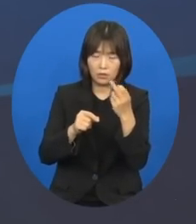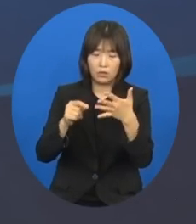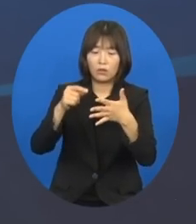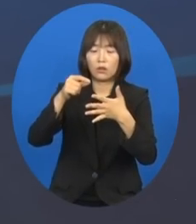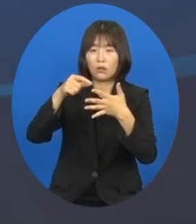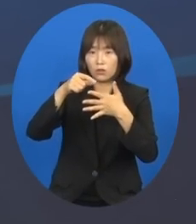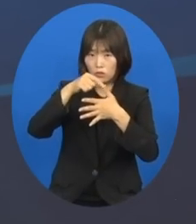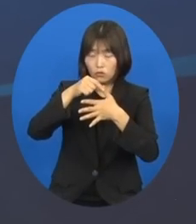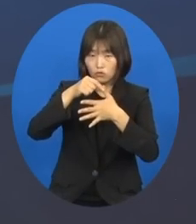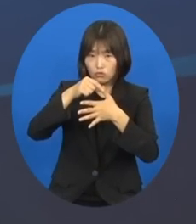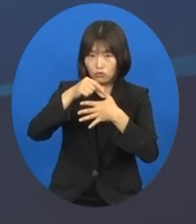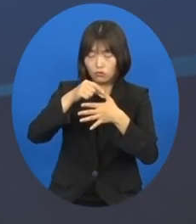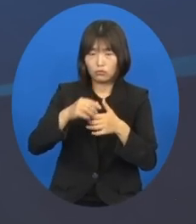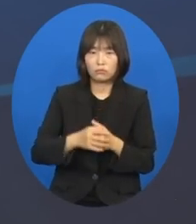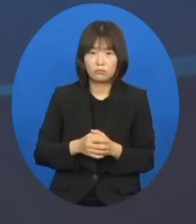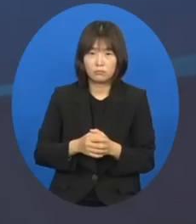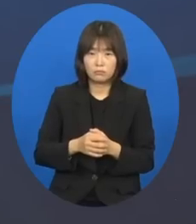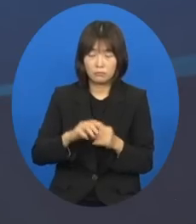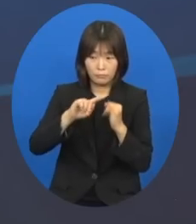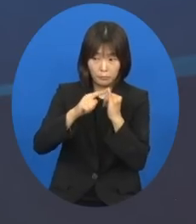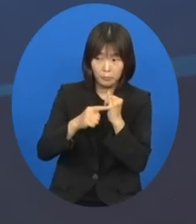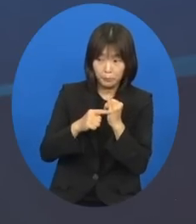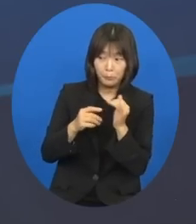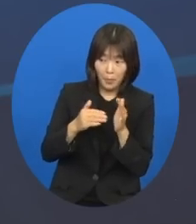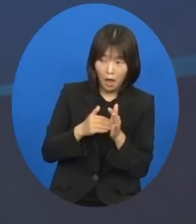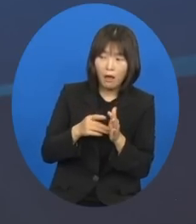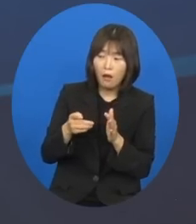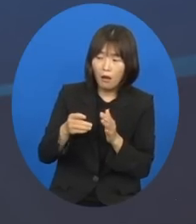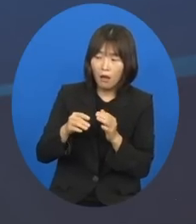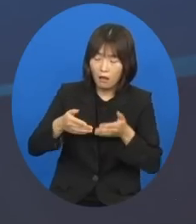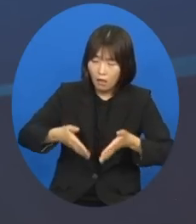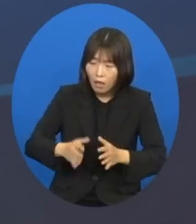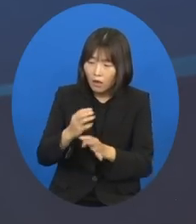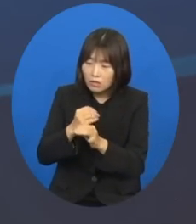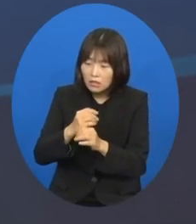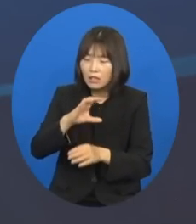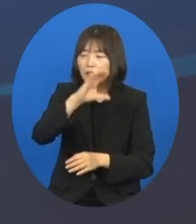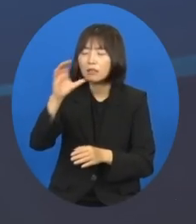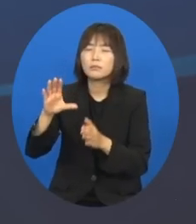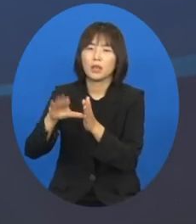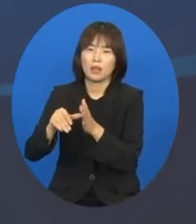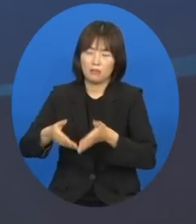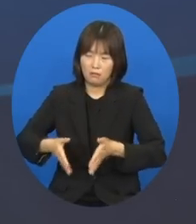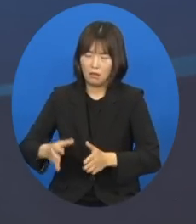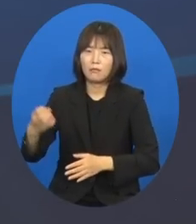가졌네요 언제 태어나요 하니까 크리스마스 날 태어납니다 3주 남았다고요